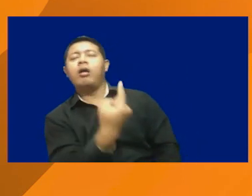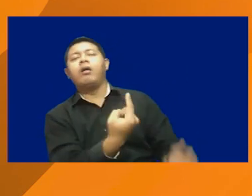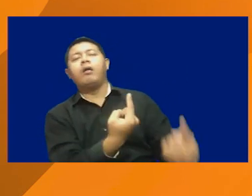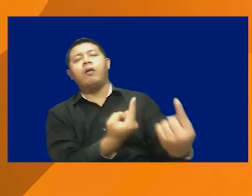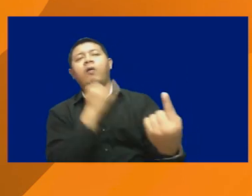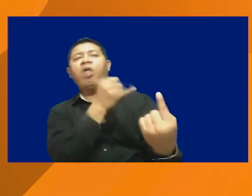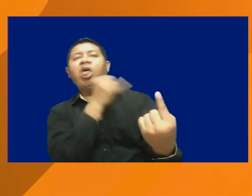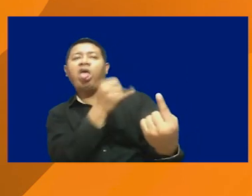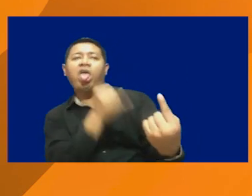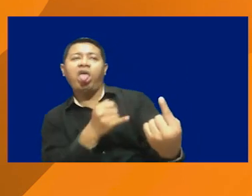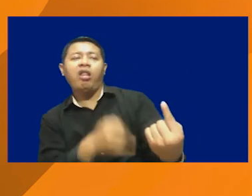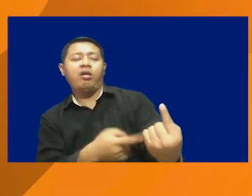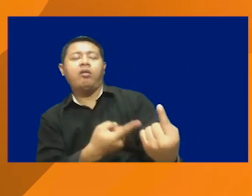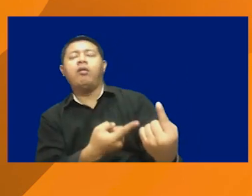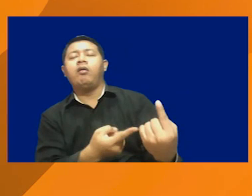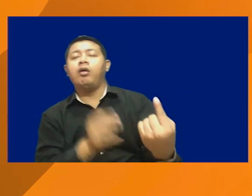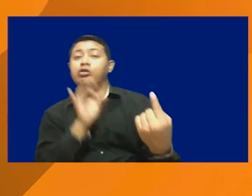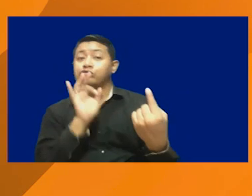disalah-salahkan.